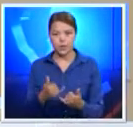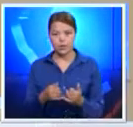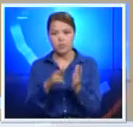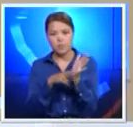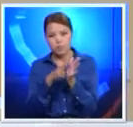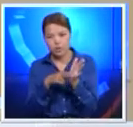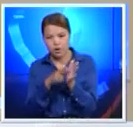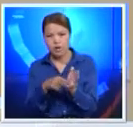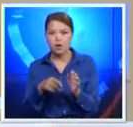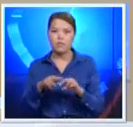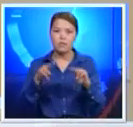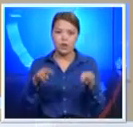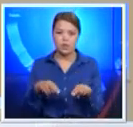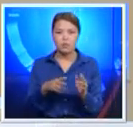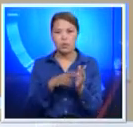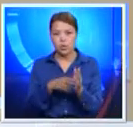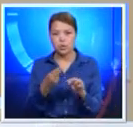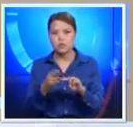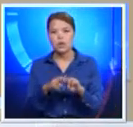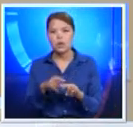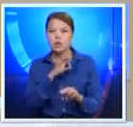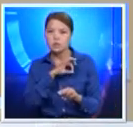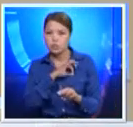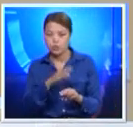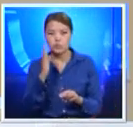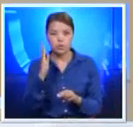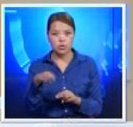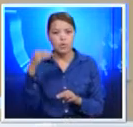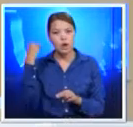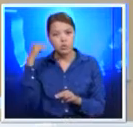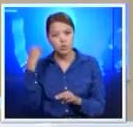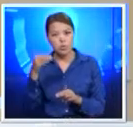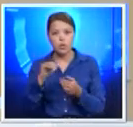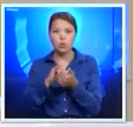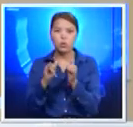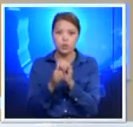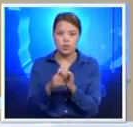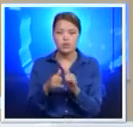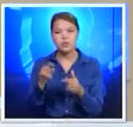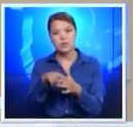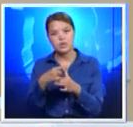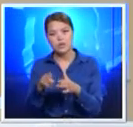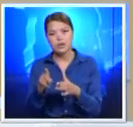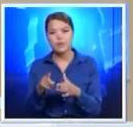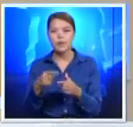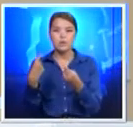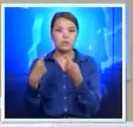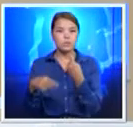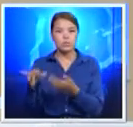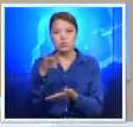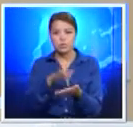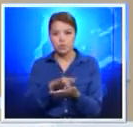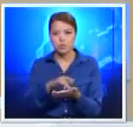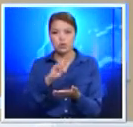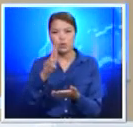да пайдаланамыз деп жоспарлап отырмыз. Қазір Ақтөбе Орал бағыты менен одан кейін мына жаңағы